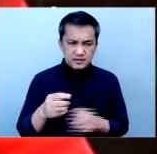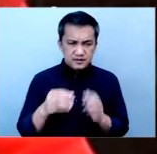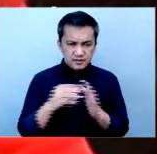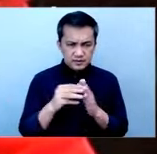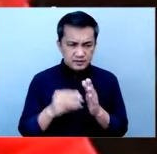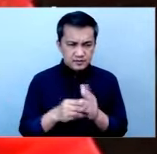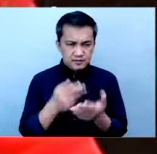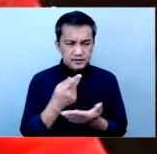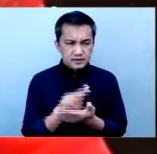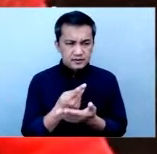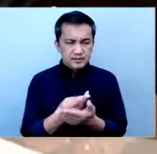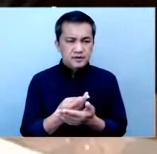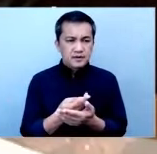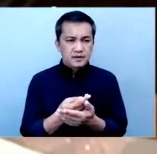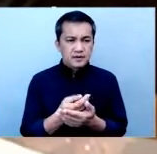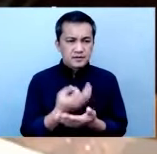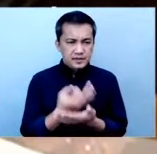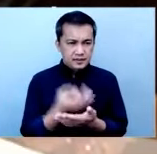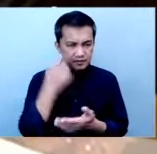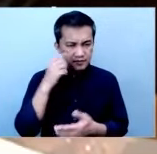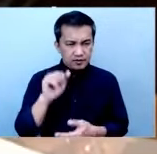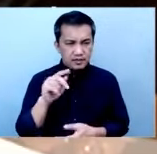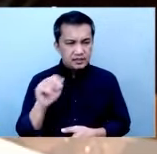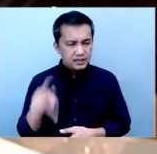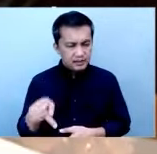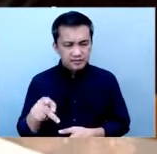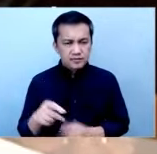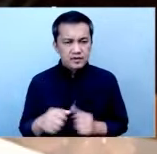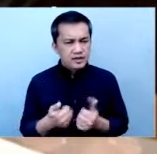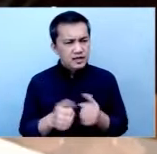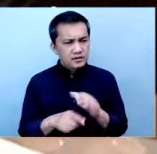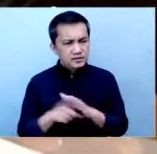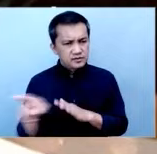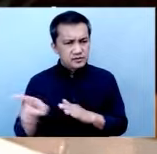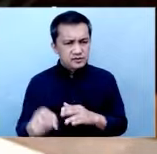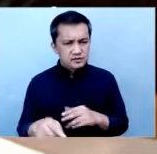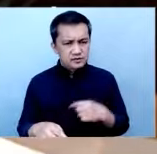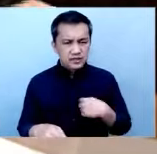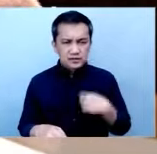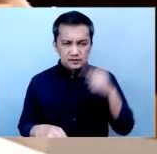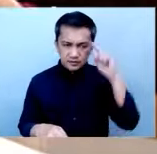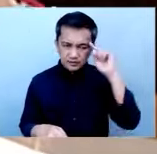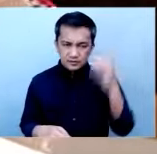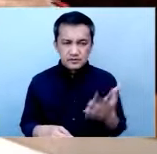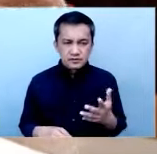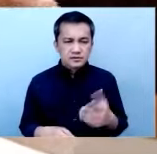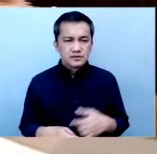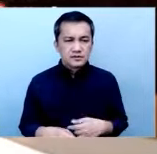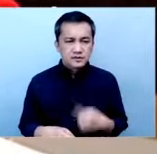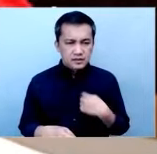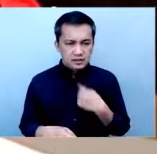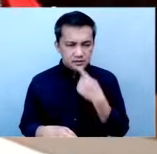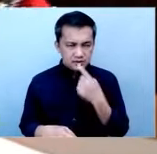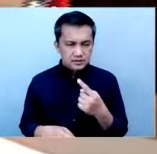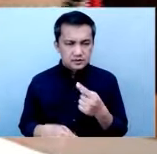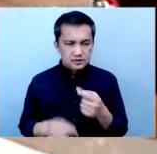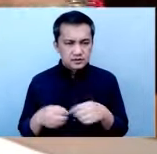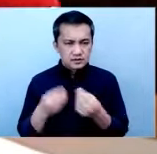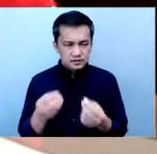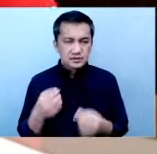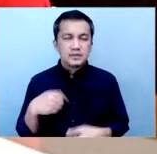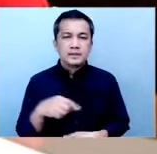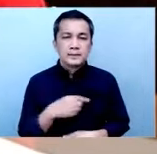pisong pondo para sa AKAP. Ano lumusot, ma'am? I have no clue. Sabi ko nga, binibigyan namin